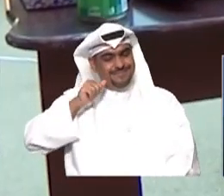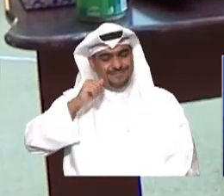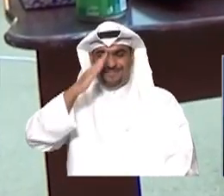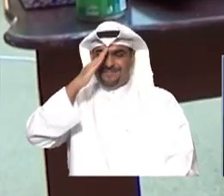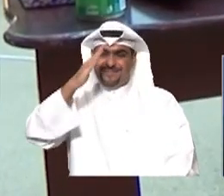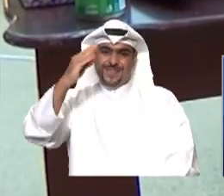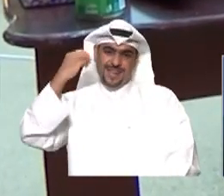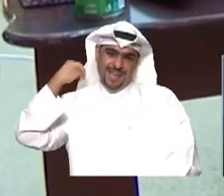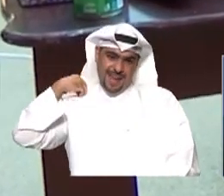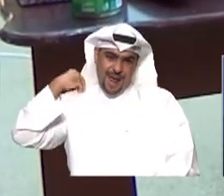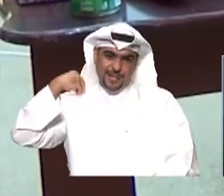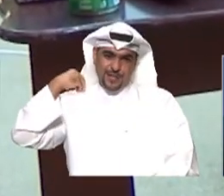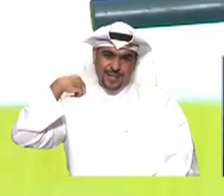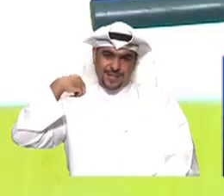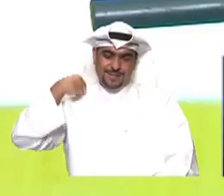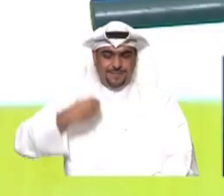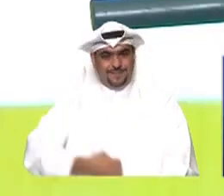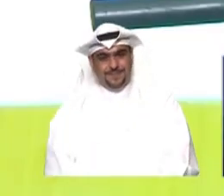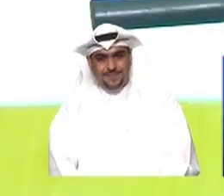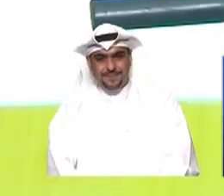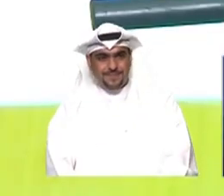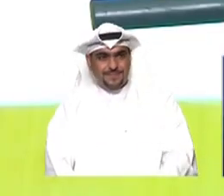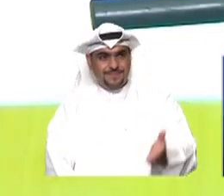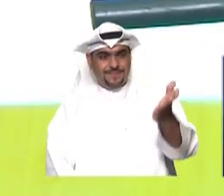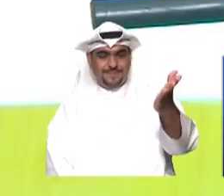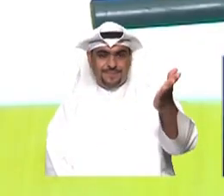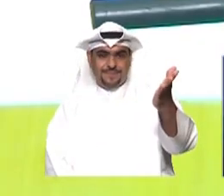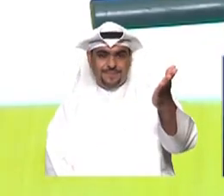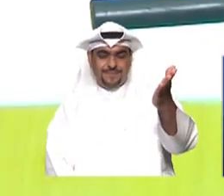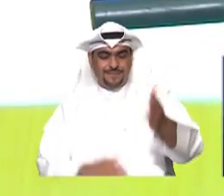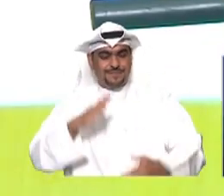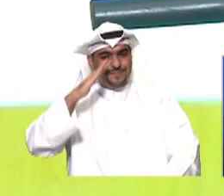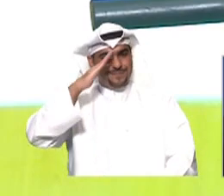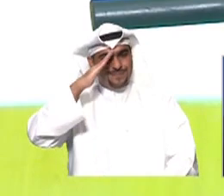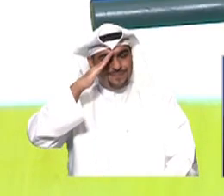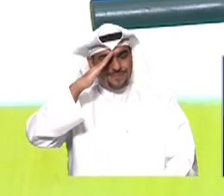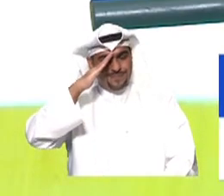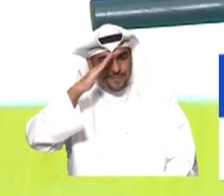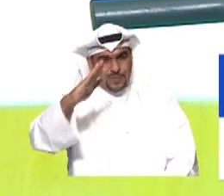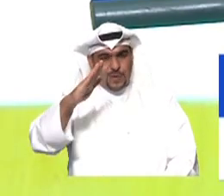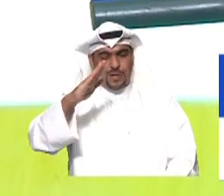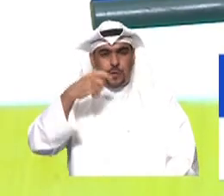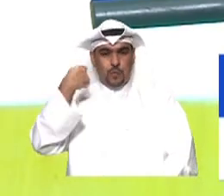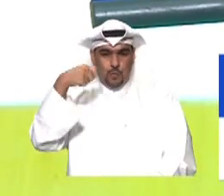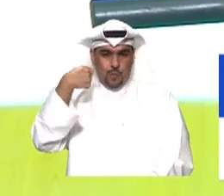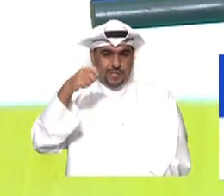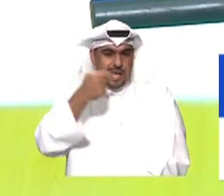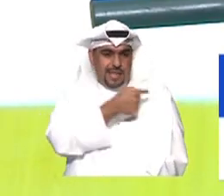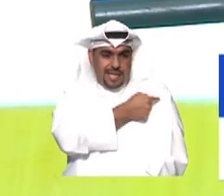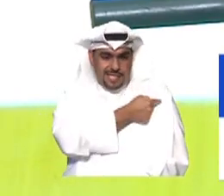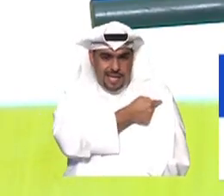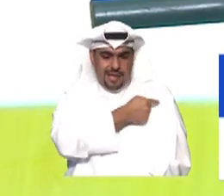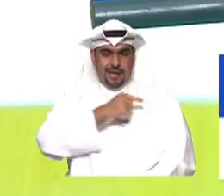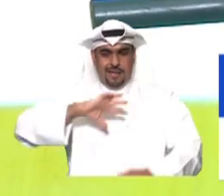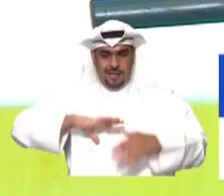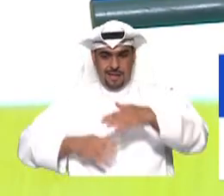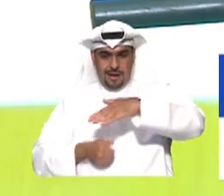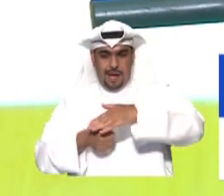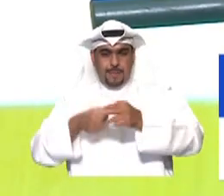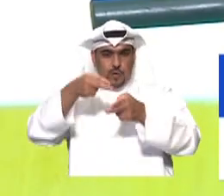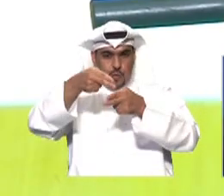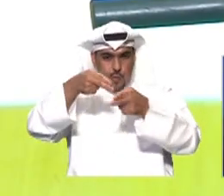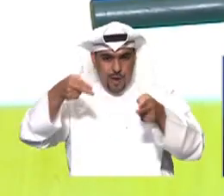صندوق إعانة المرضى الكويتي. نحن نشكر شكر عظيم وكبير دولة الكويت الشقيقة وشعب